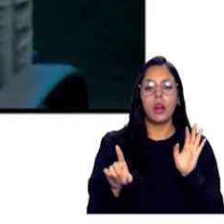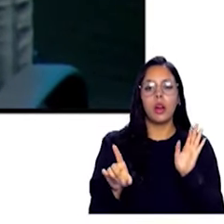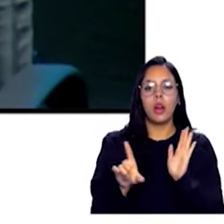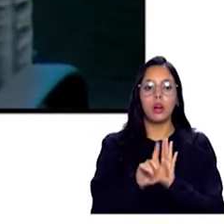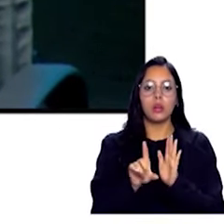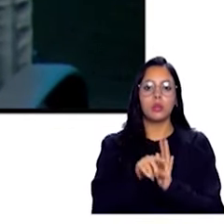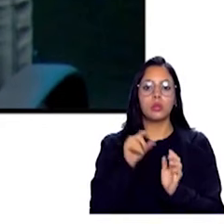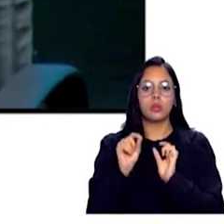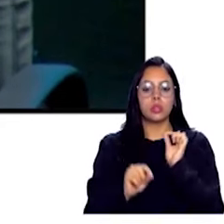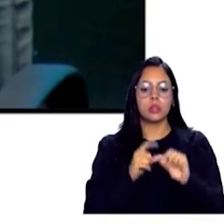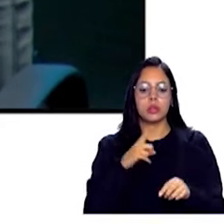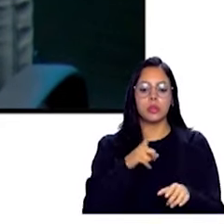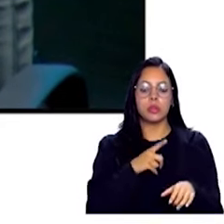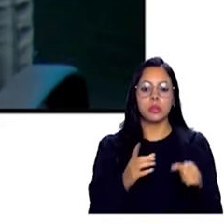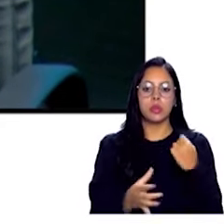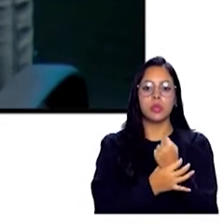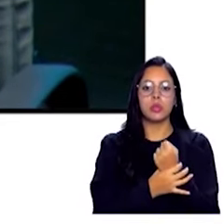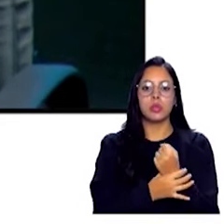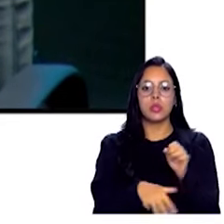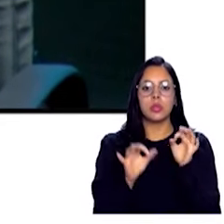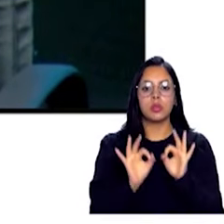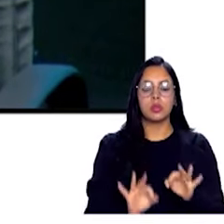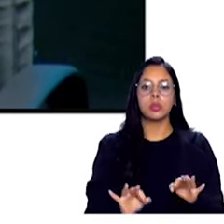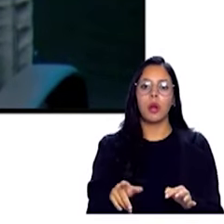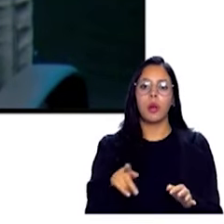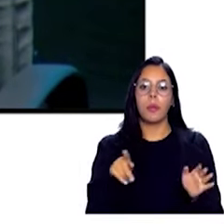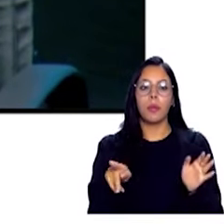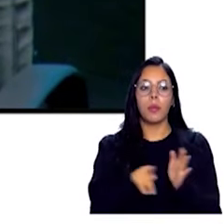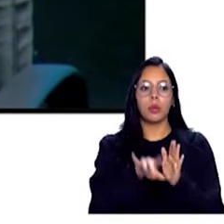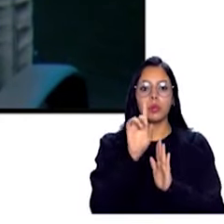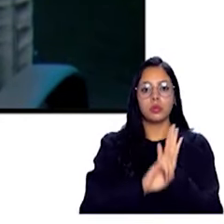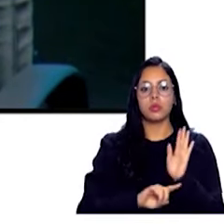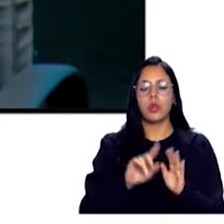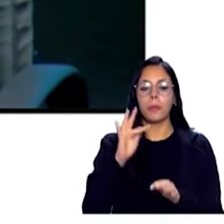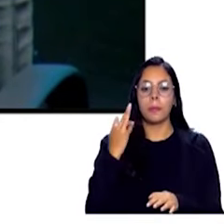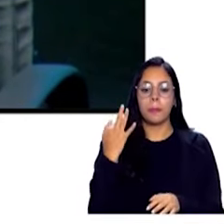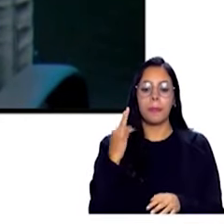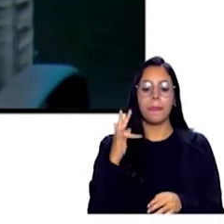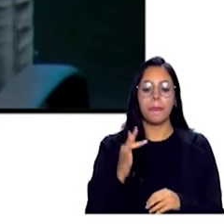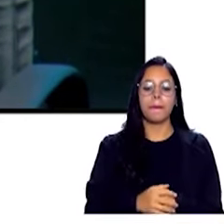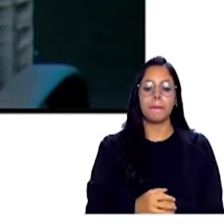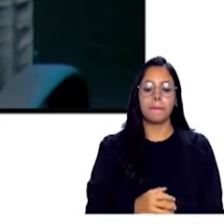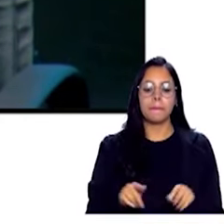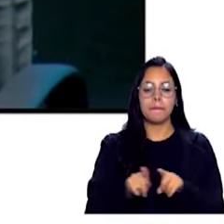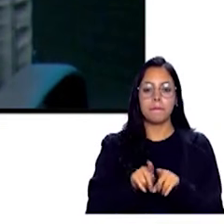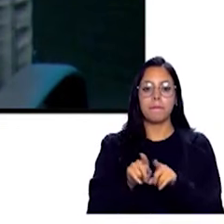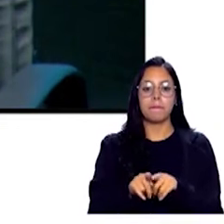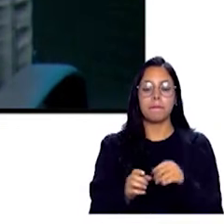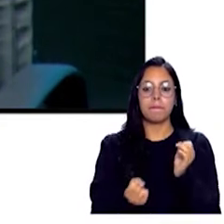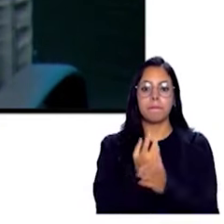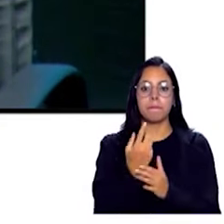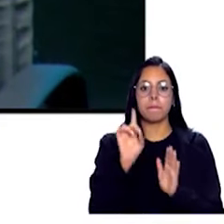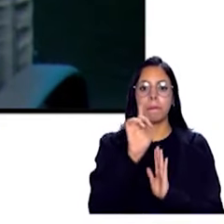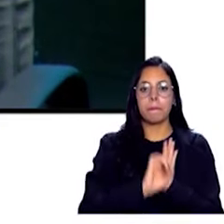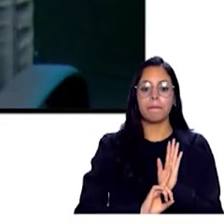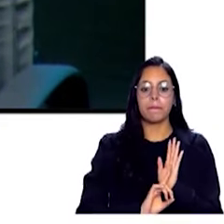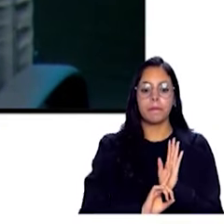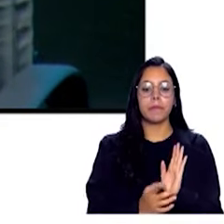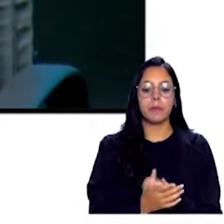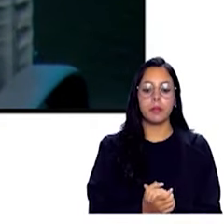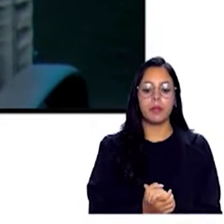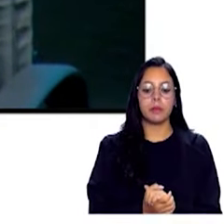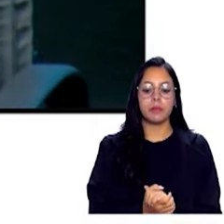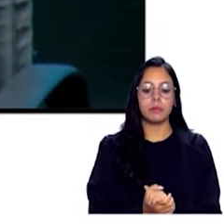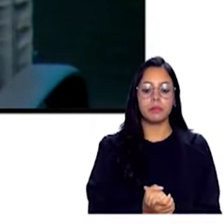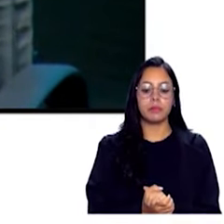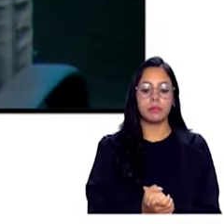français de l'autre ne l'empêche Pas de créer Du droit de façon supp supplétive ou de façon